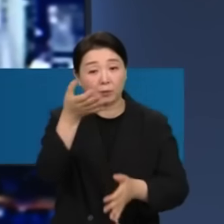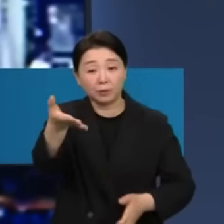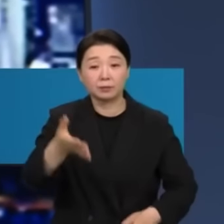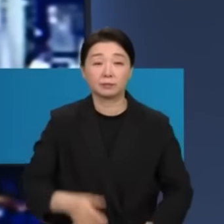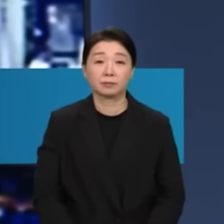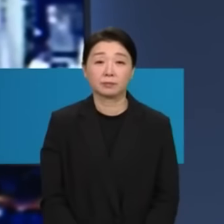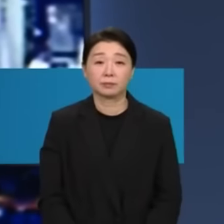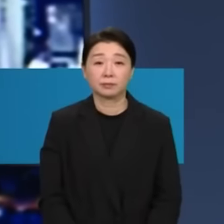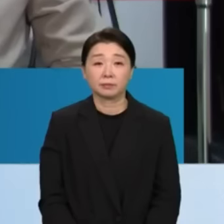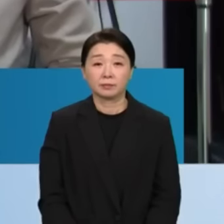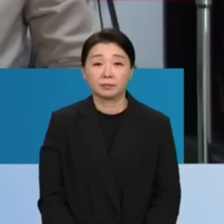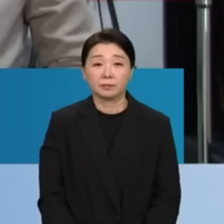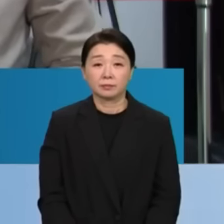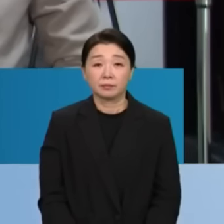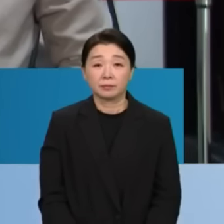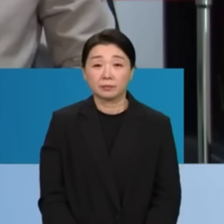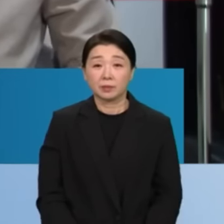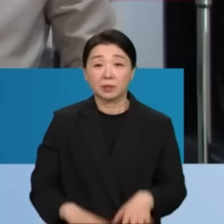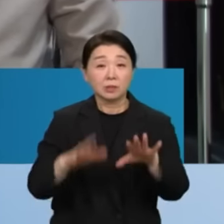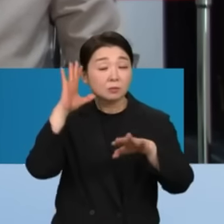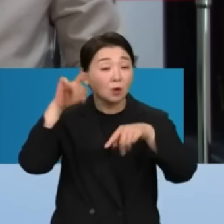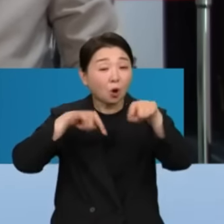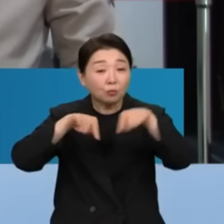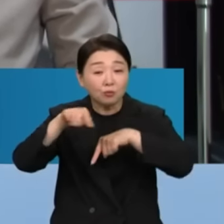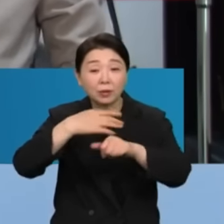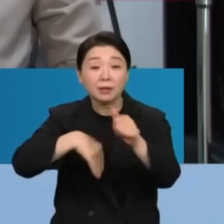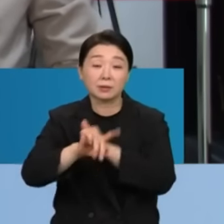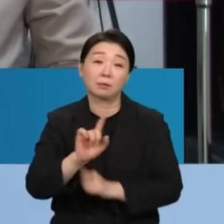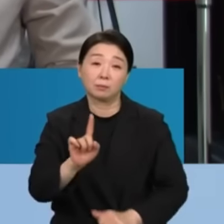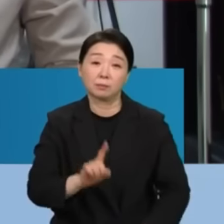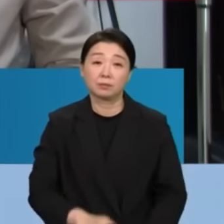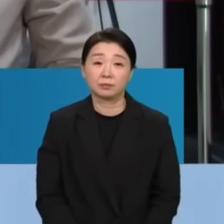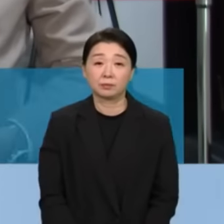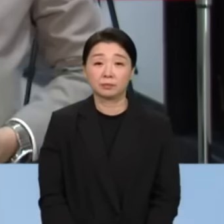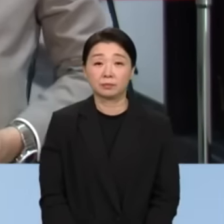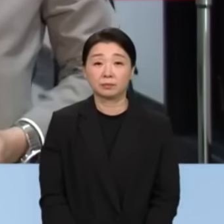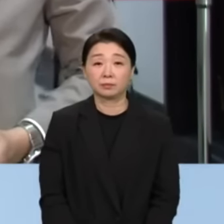기자. 지금 청문회 어떻게 진행되고 있습니까?